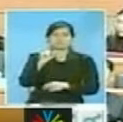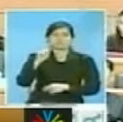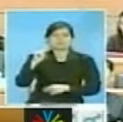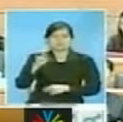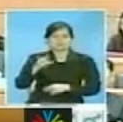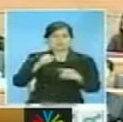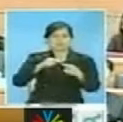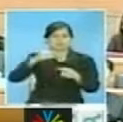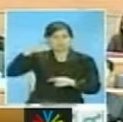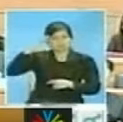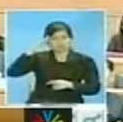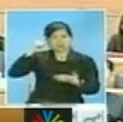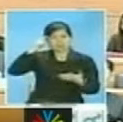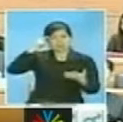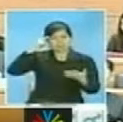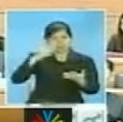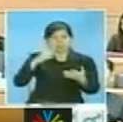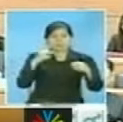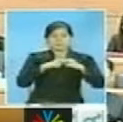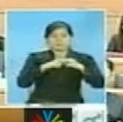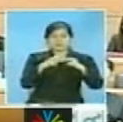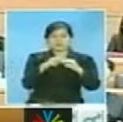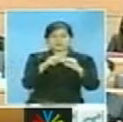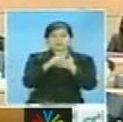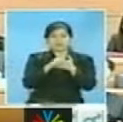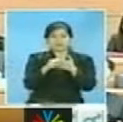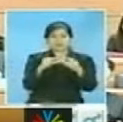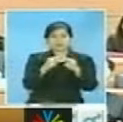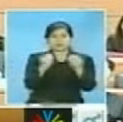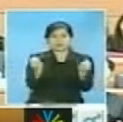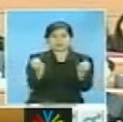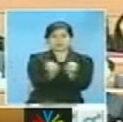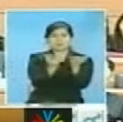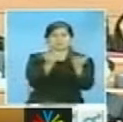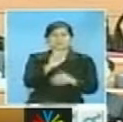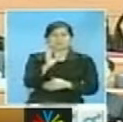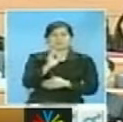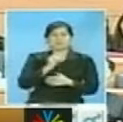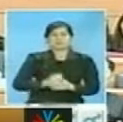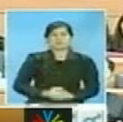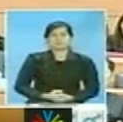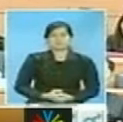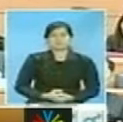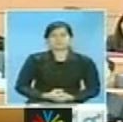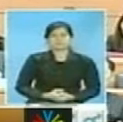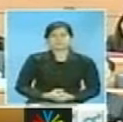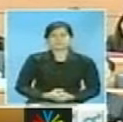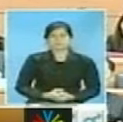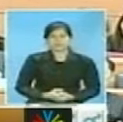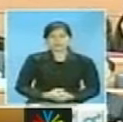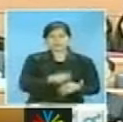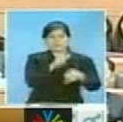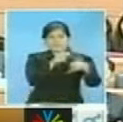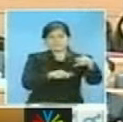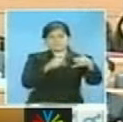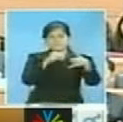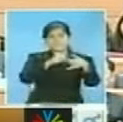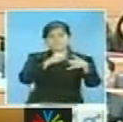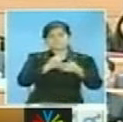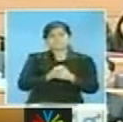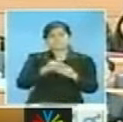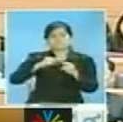อำนาจมันไม่ใช่แก้ไขความแตกแยกได้เลยแล้วทันทีที่พลเอกสนธิบุญยกลิน